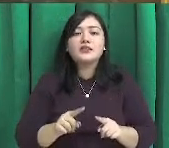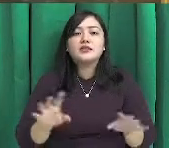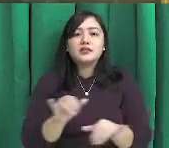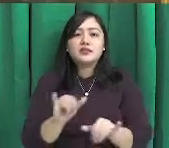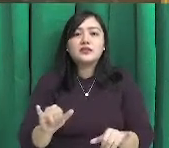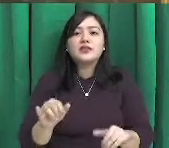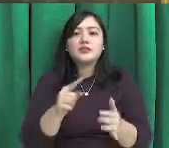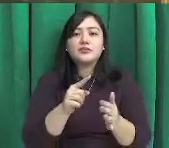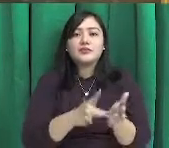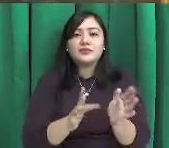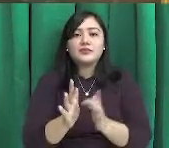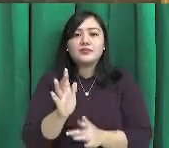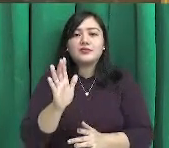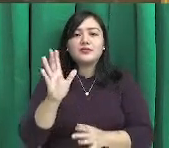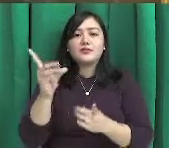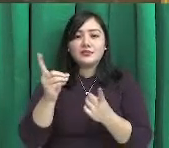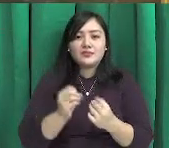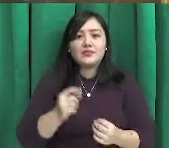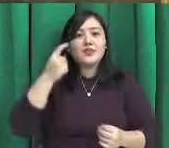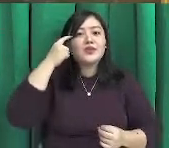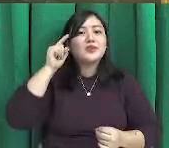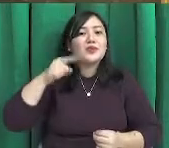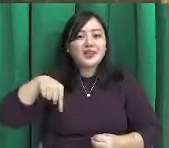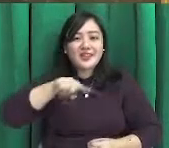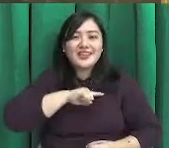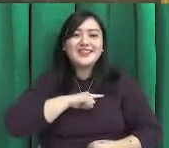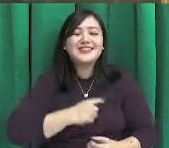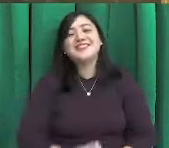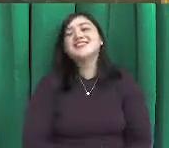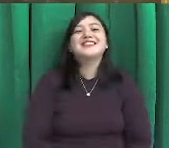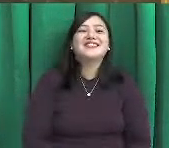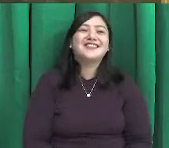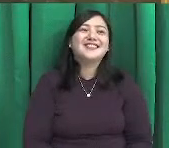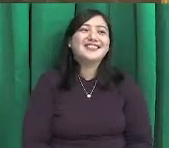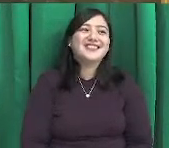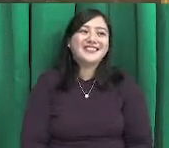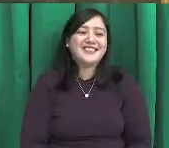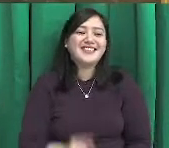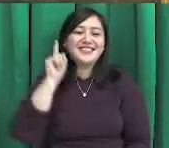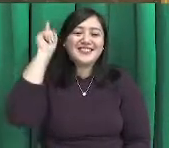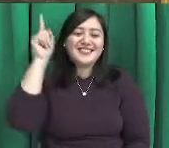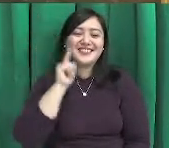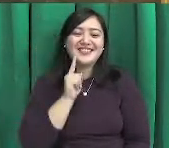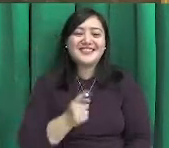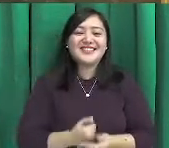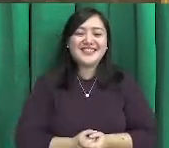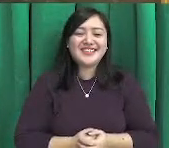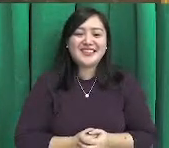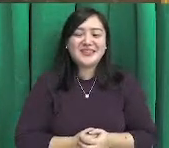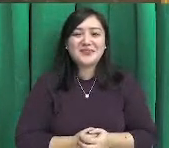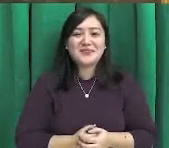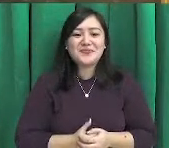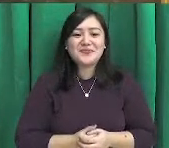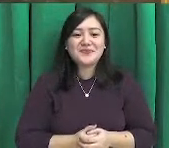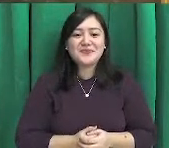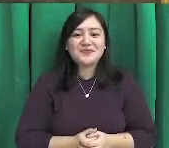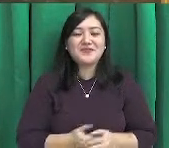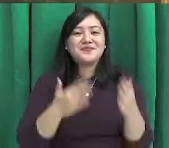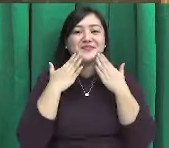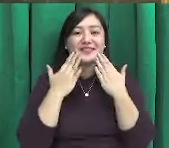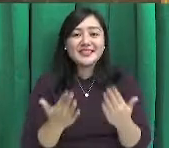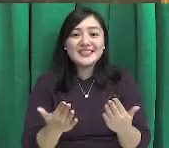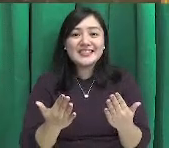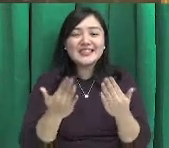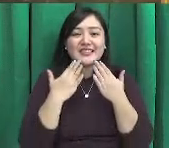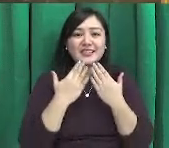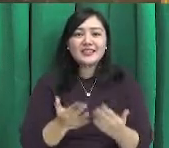natin kasi tumatawag na si Pastor Ed sa akin. Nasa programa pa tayo. All right. Well, anyways, maraming salamat,